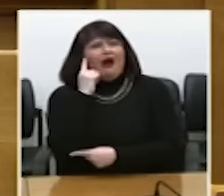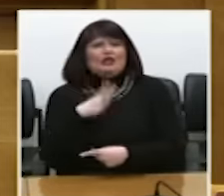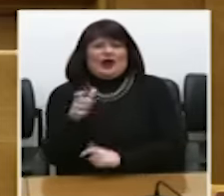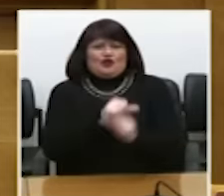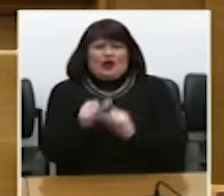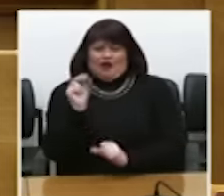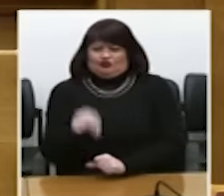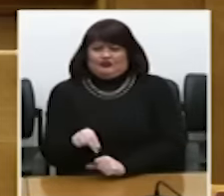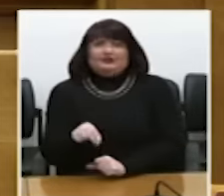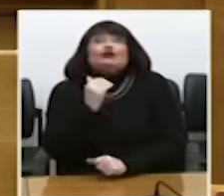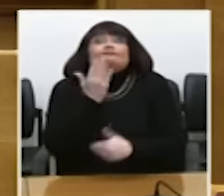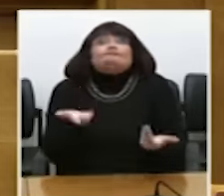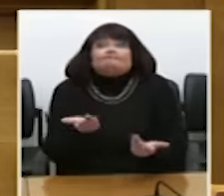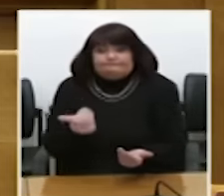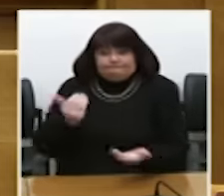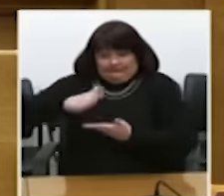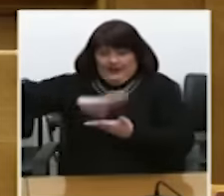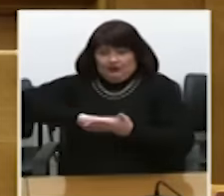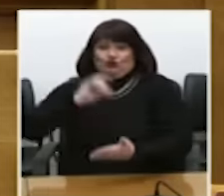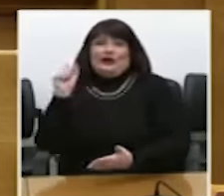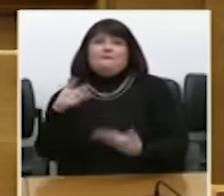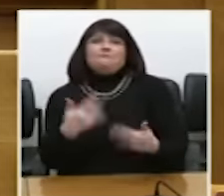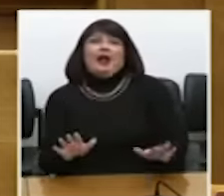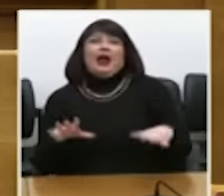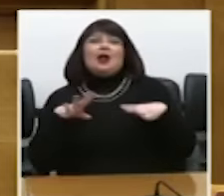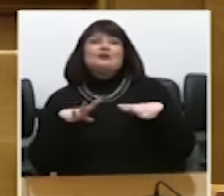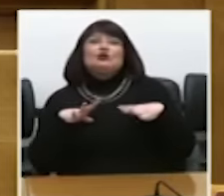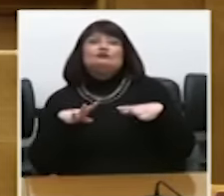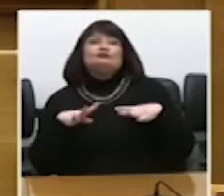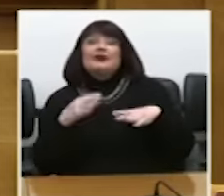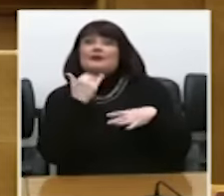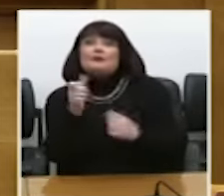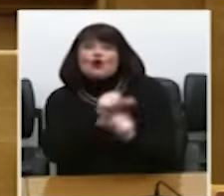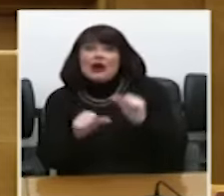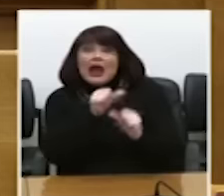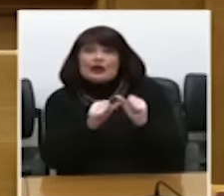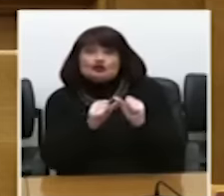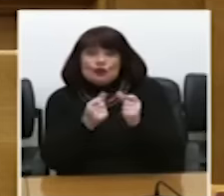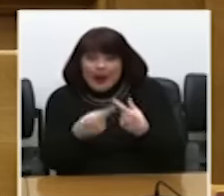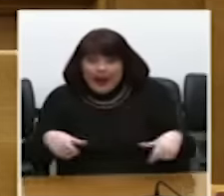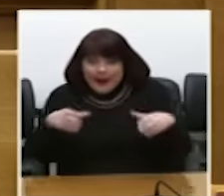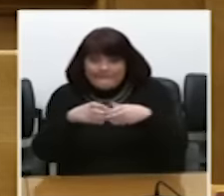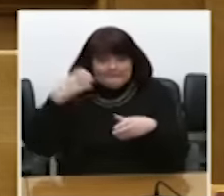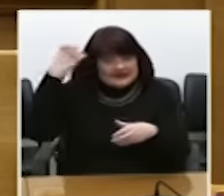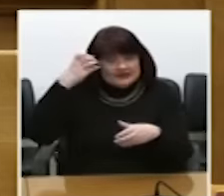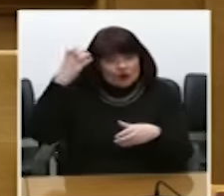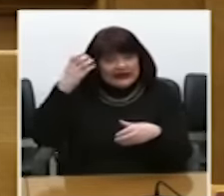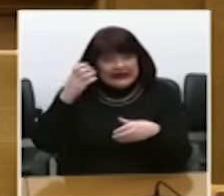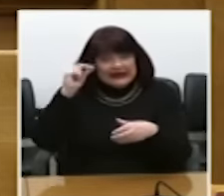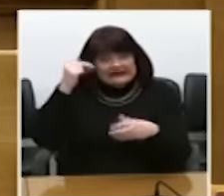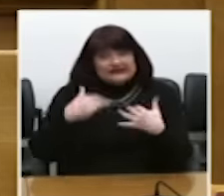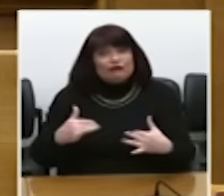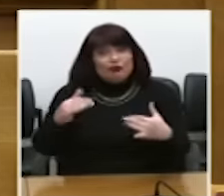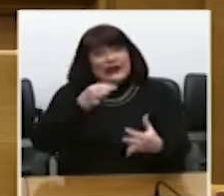ψηφοφόροι. Και αυτό επίσης σας το επισημαίνει η Επιστημονική Επιτροπή της Βουλής και είναι από μόνος